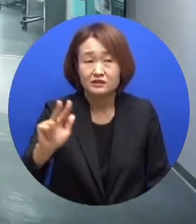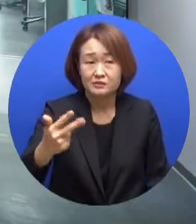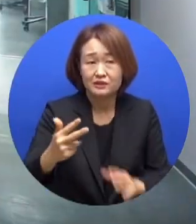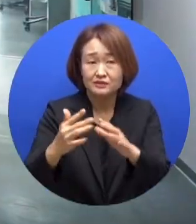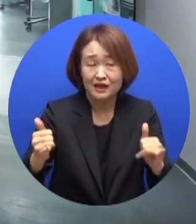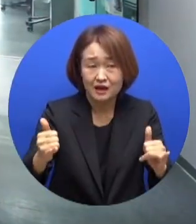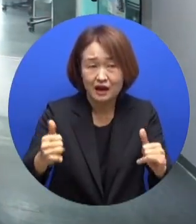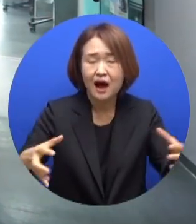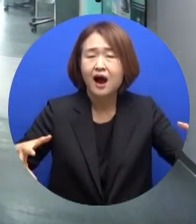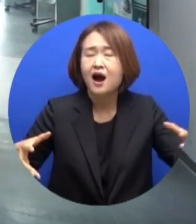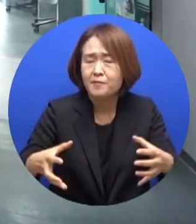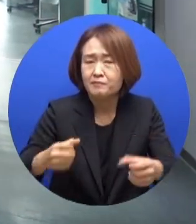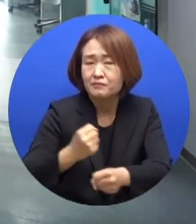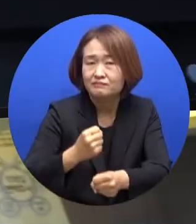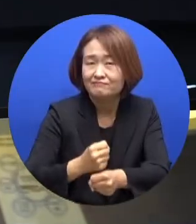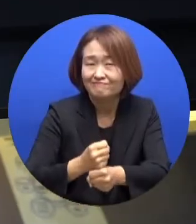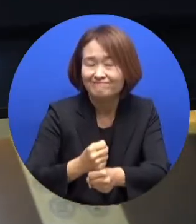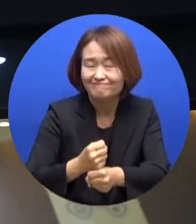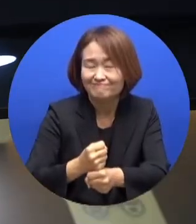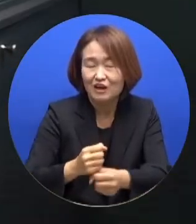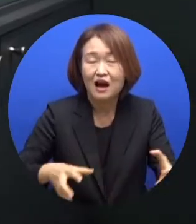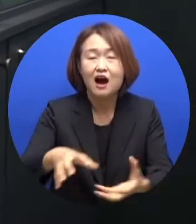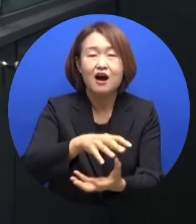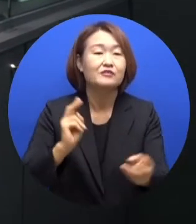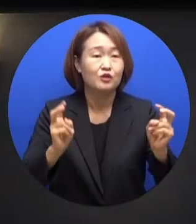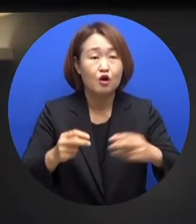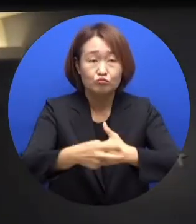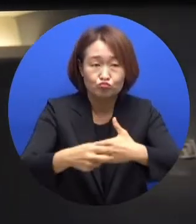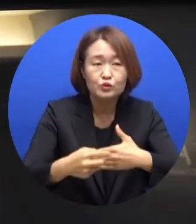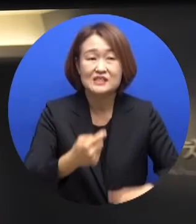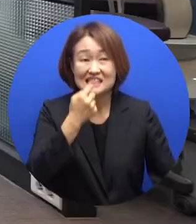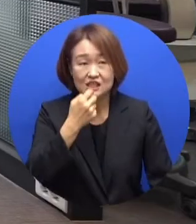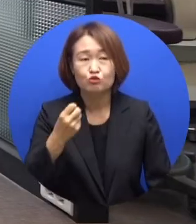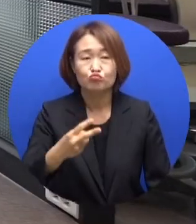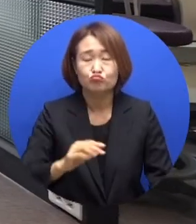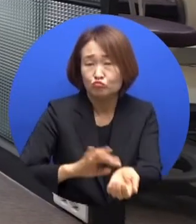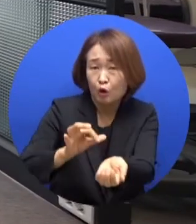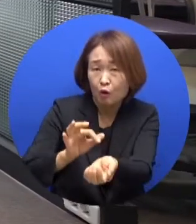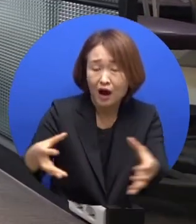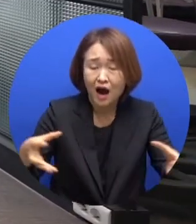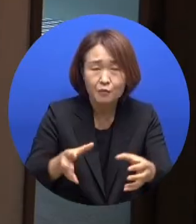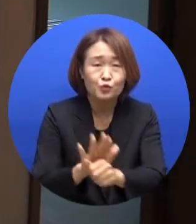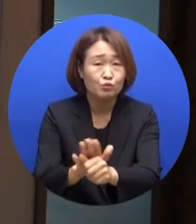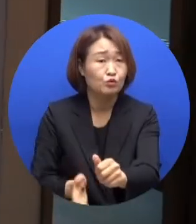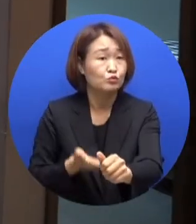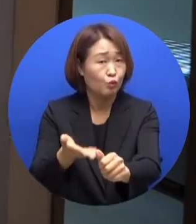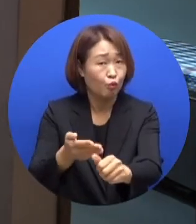출자금으로 만든 혼합형 사회적 기업입니다. 의원과 한의원, 치과가 한데 모여 적정 진료를